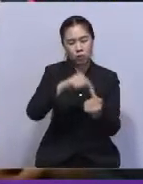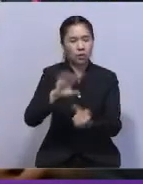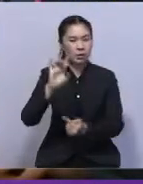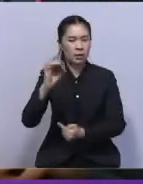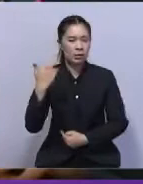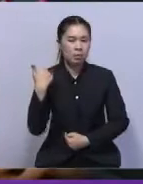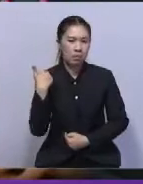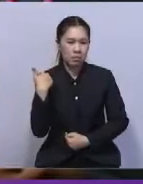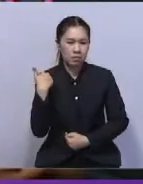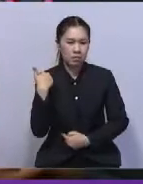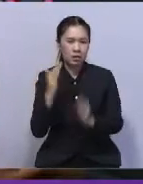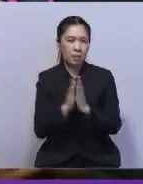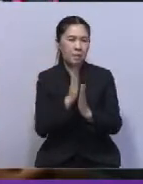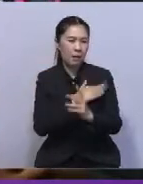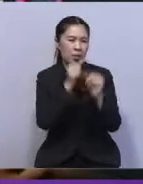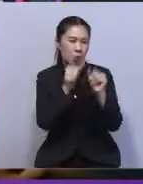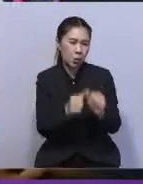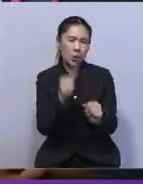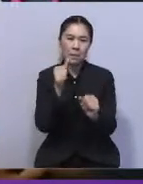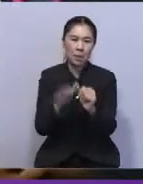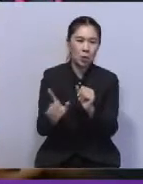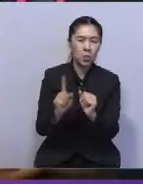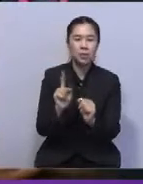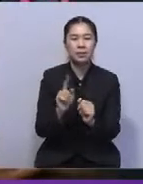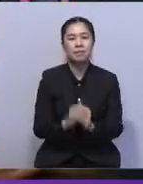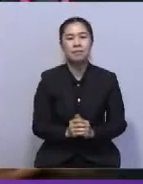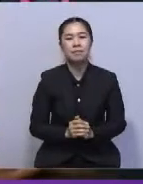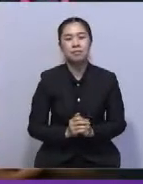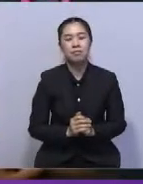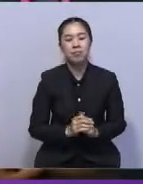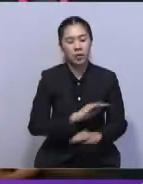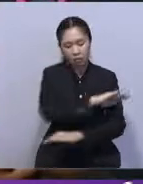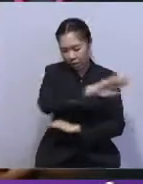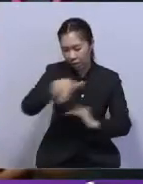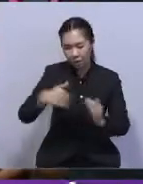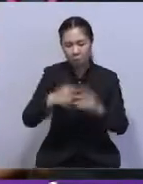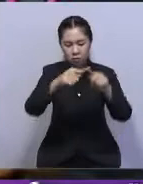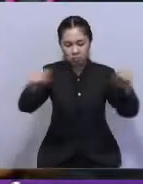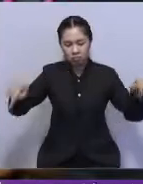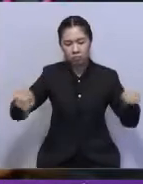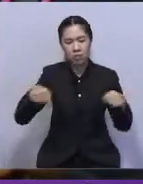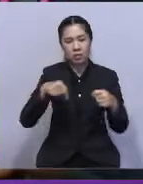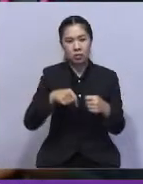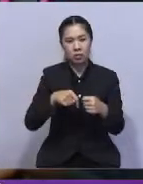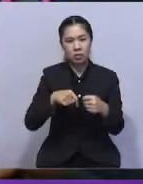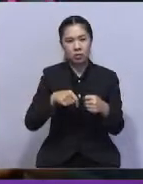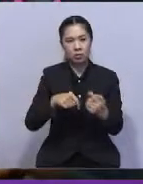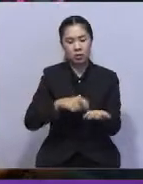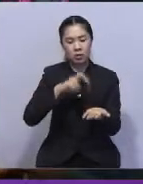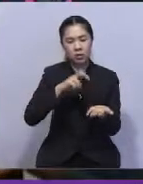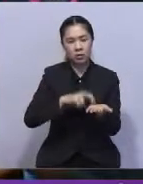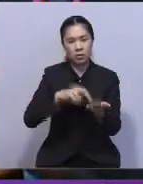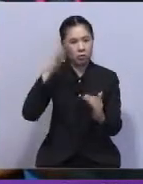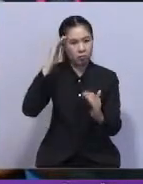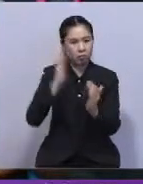ของพระธรรมชโยจะอยู่ไหมยังไงอะคะ เราตรวจทุกบริเวณเพราะเราขอหมายสารมาทุกบริเวณในวัดนะครับผมแล้วเราก็ต้องตรวจทุก